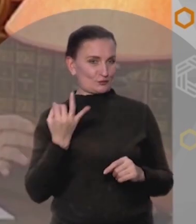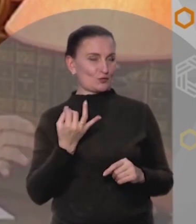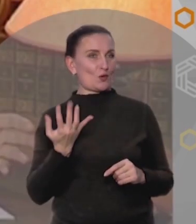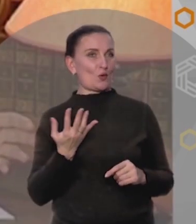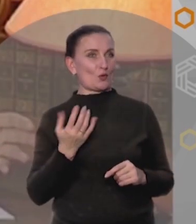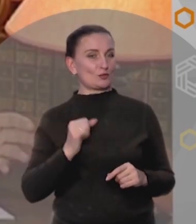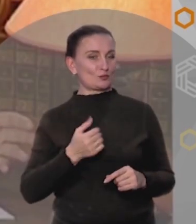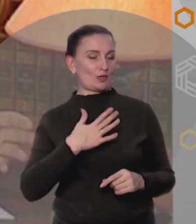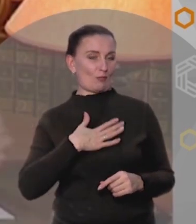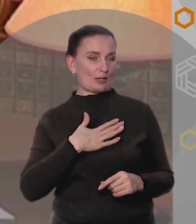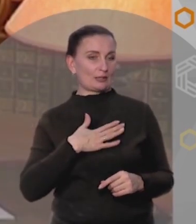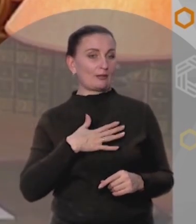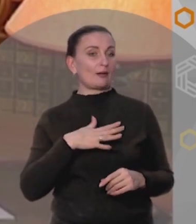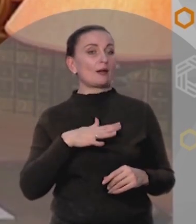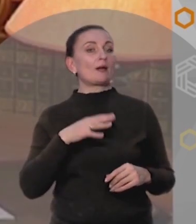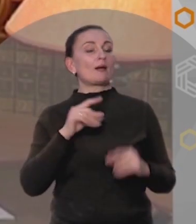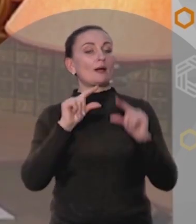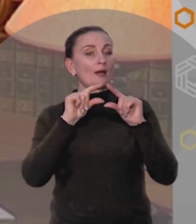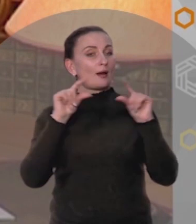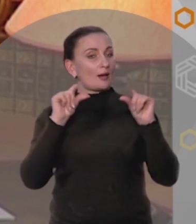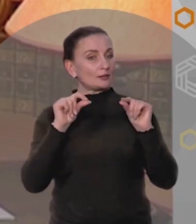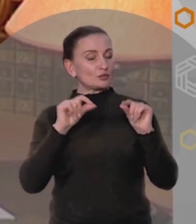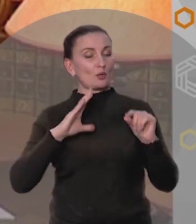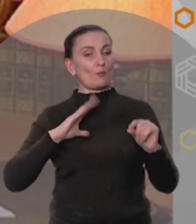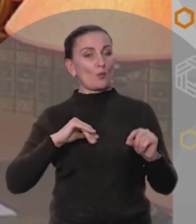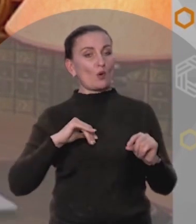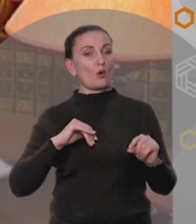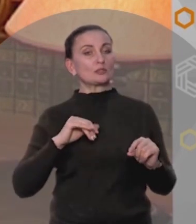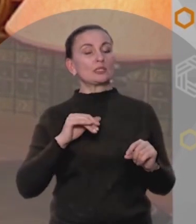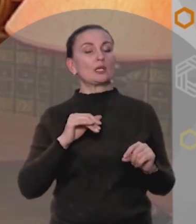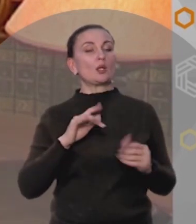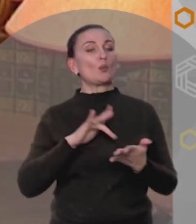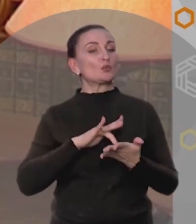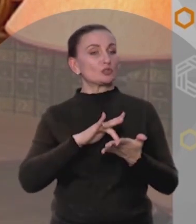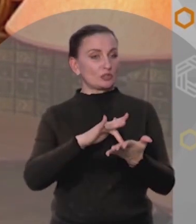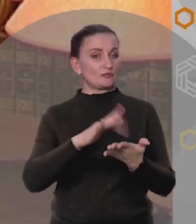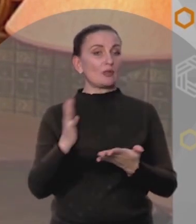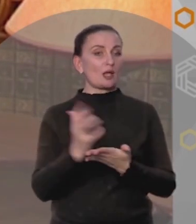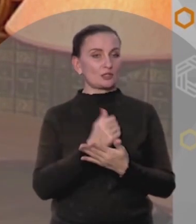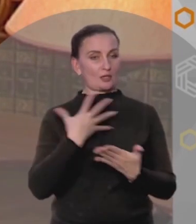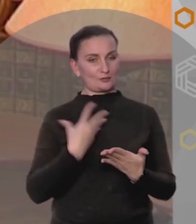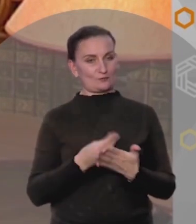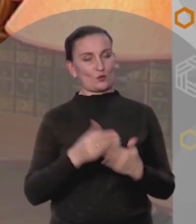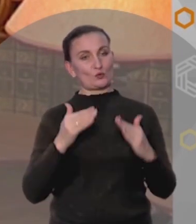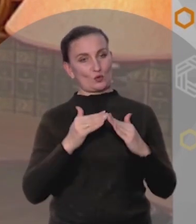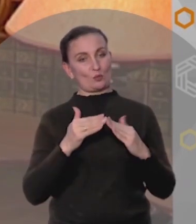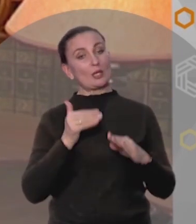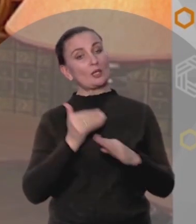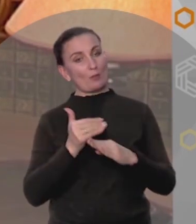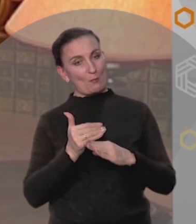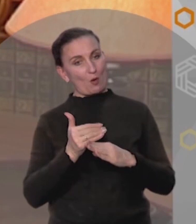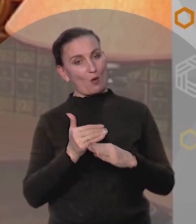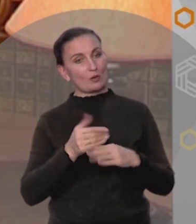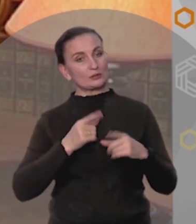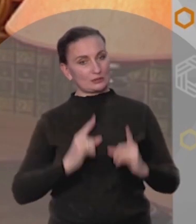Вот такая история, друзья мои. Клеточка после долгого путешествия все-таки нашла свой дом.